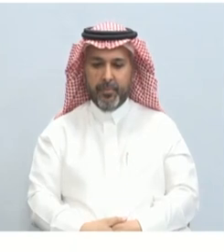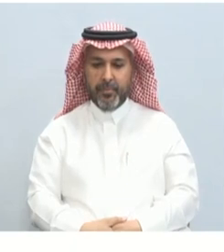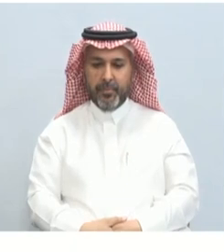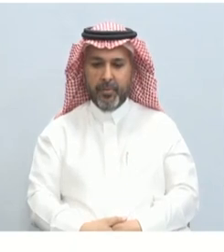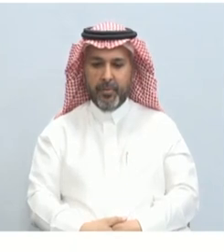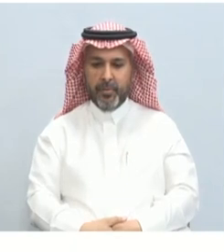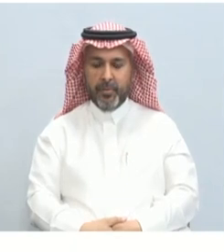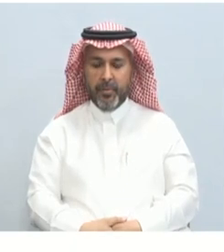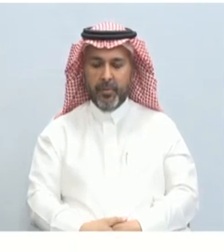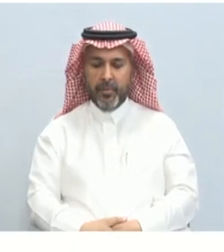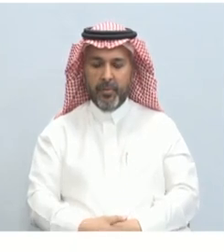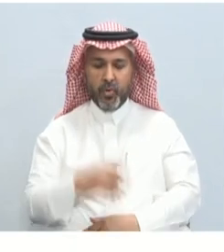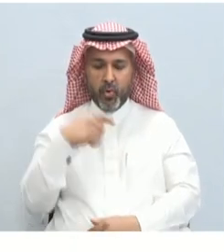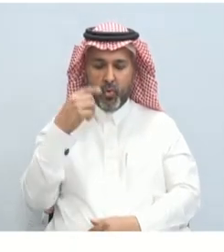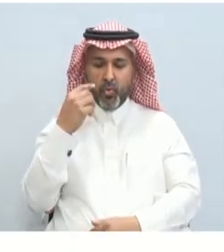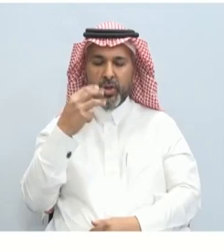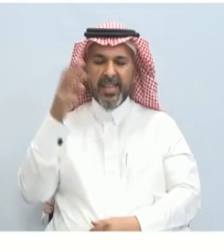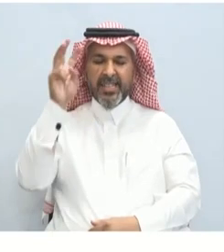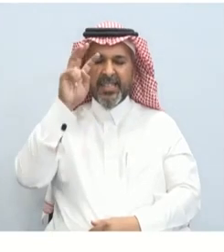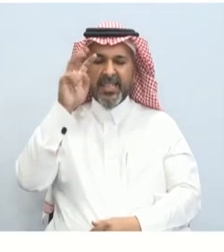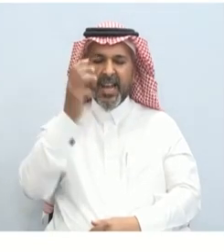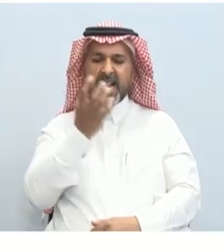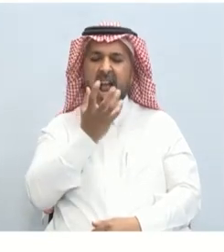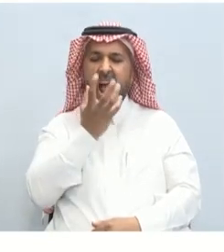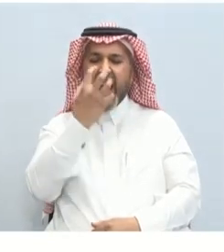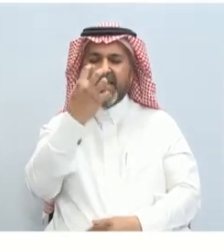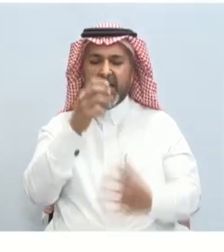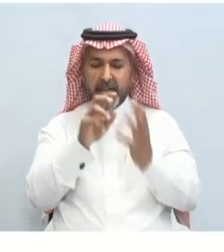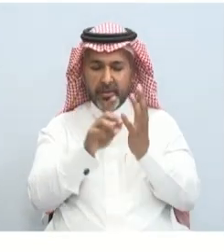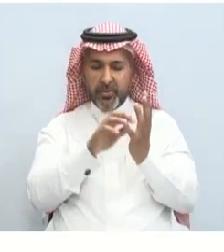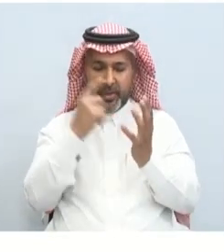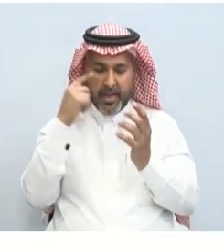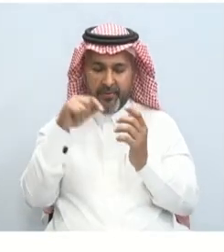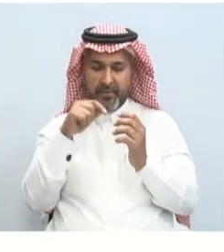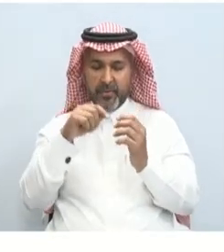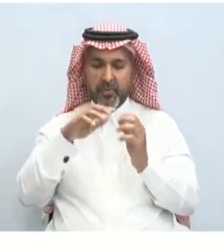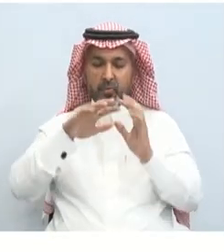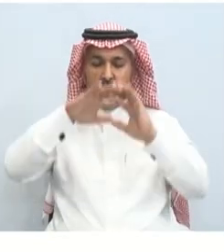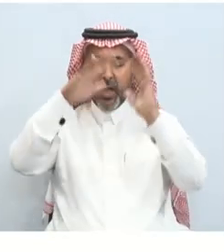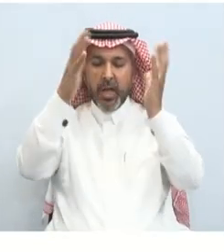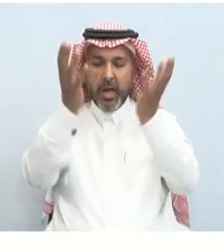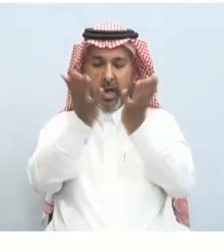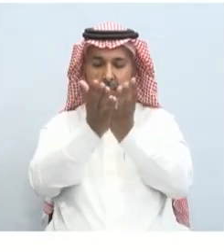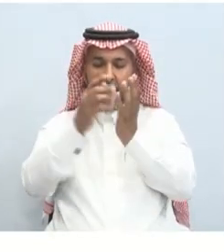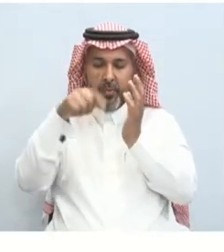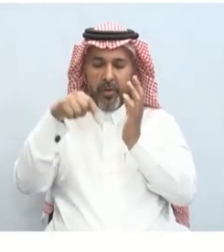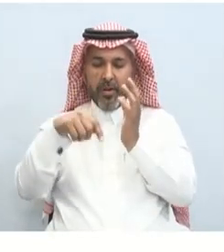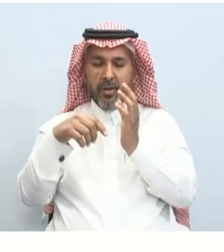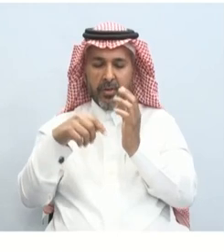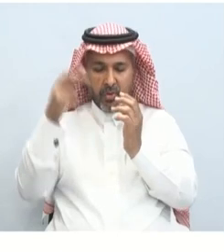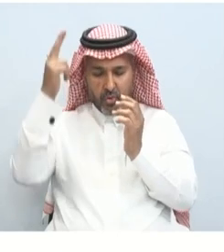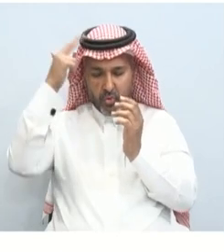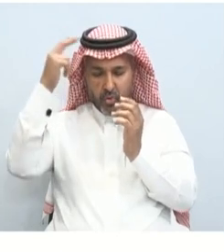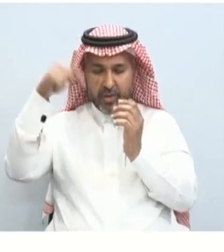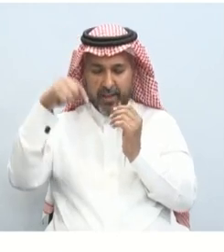العباره تنتشر فروع شركه ابل في كل انحاء العالم ولذلك يوجد لها فرع في المملكه